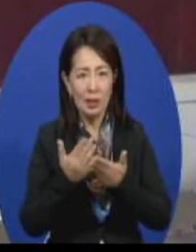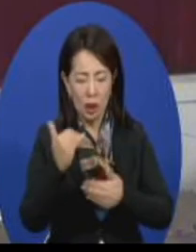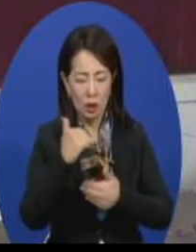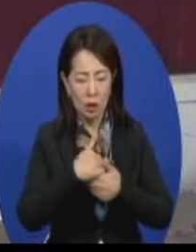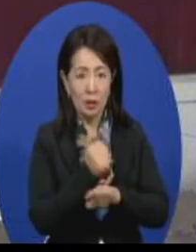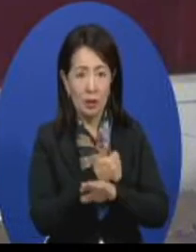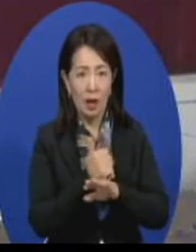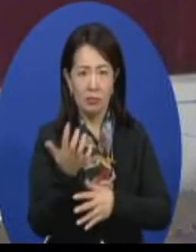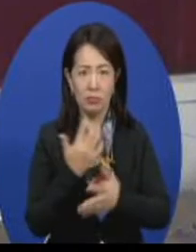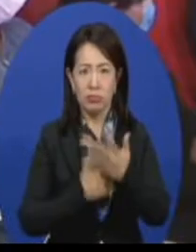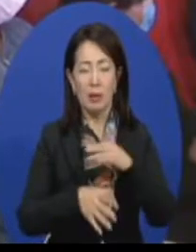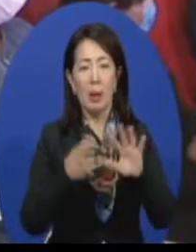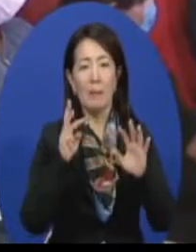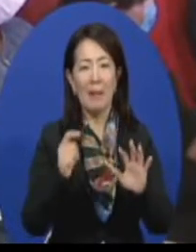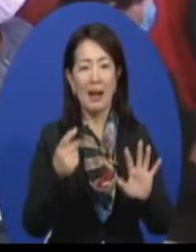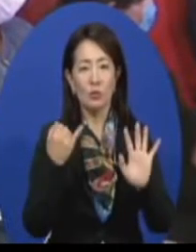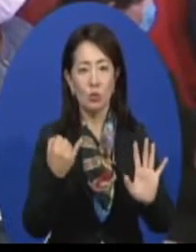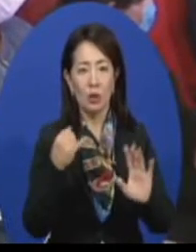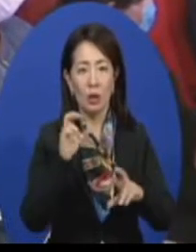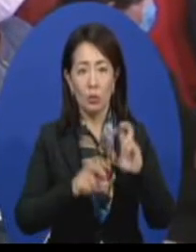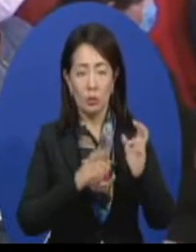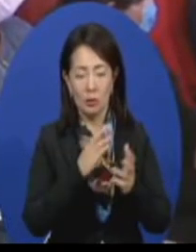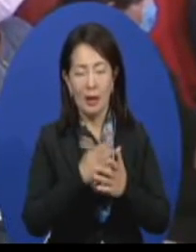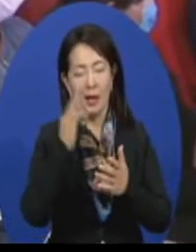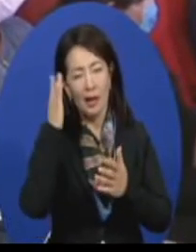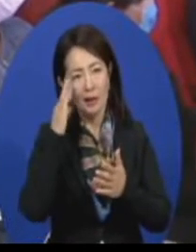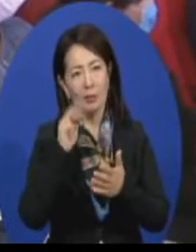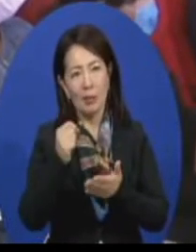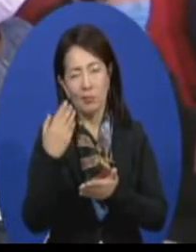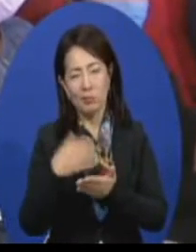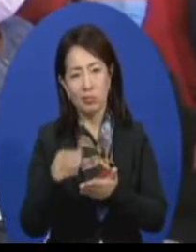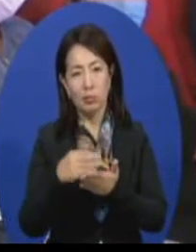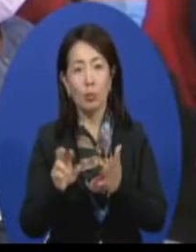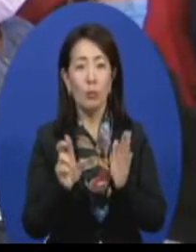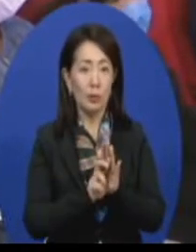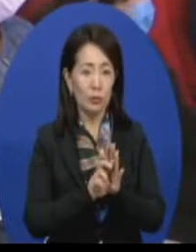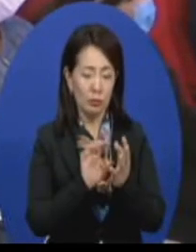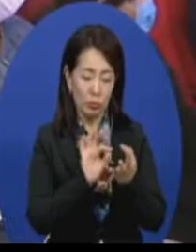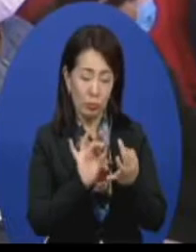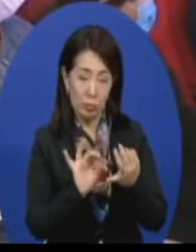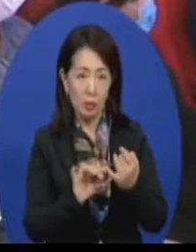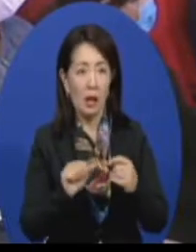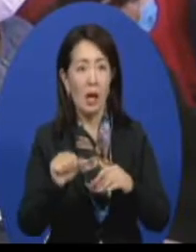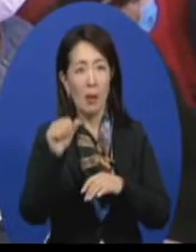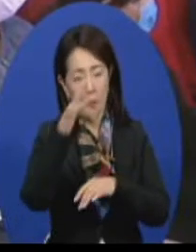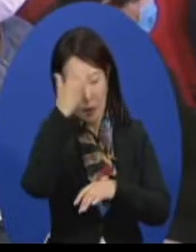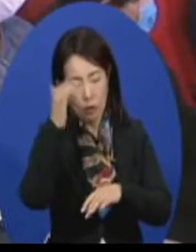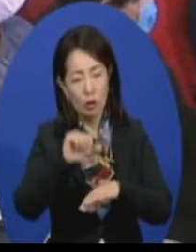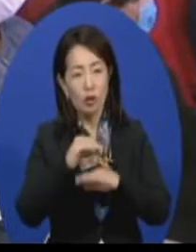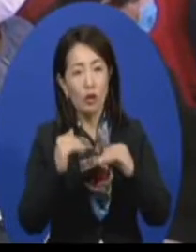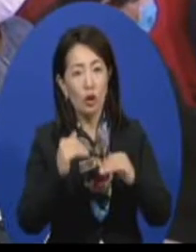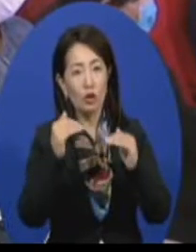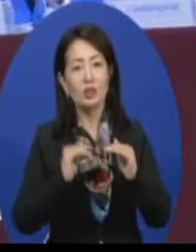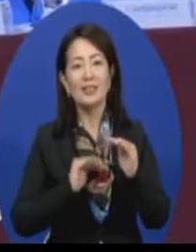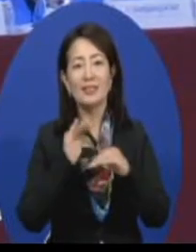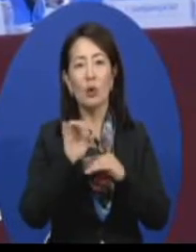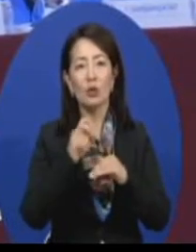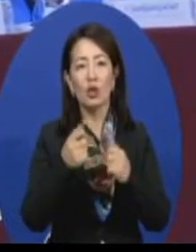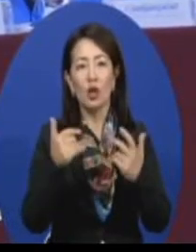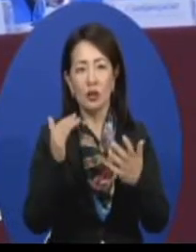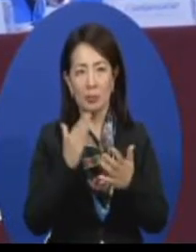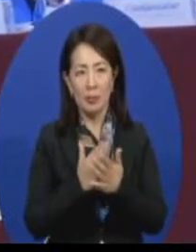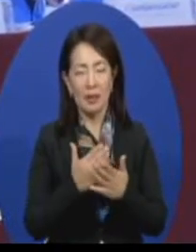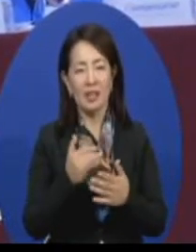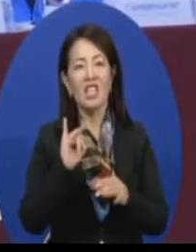жуулчлал сэргсэн махны 6 үйлдвэртээ гадагшаа мах экспортлох боломжтой болсон гэж тус аймагт хөгжих олон давуу тал байгааг улсын хурлын дарга